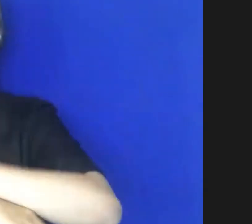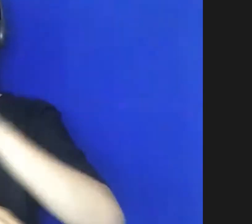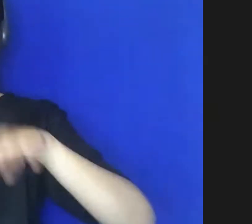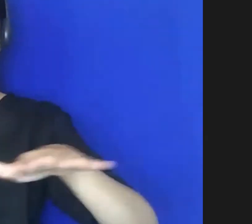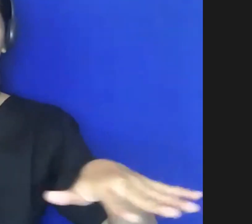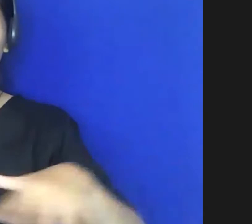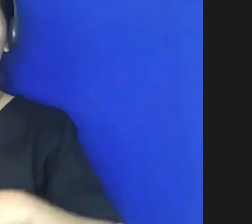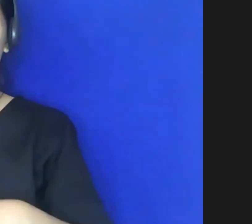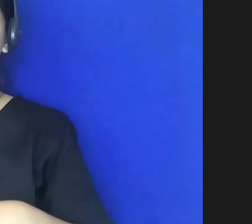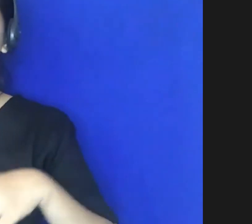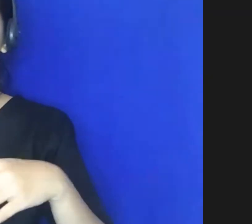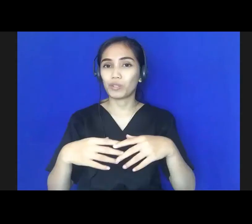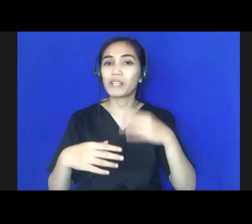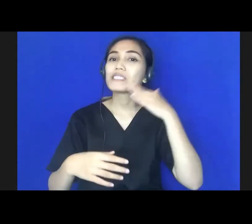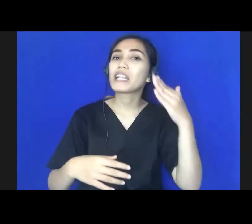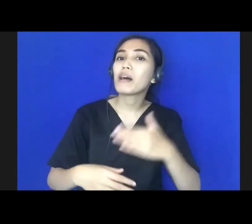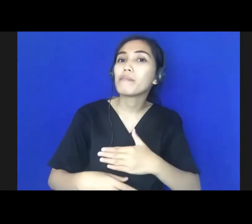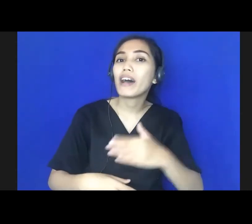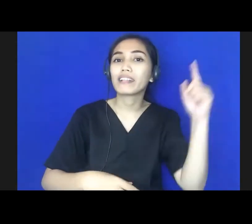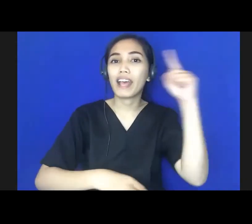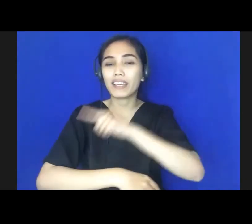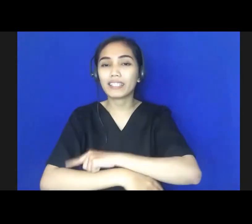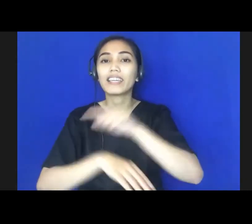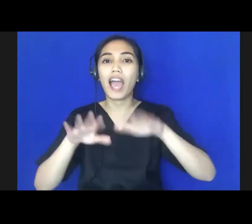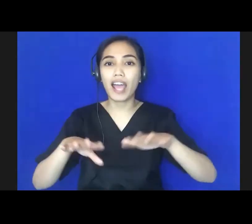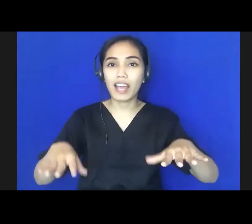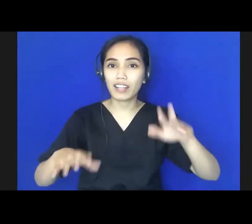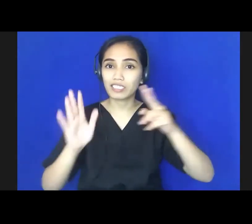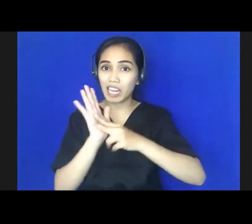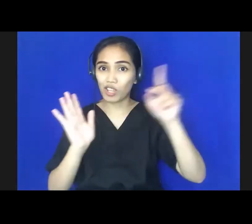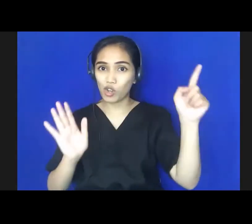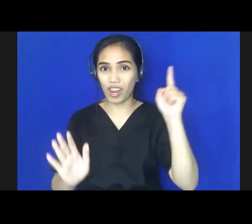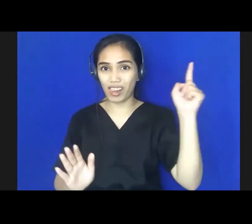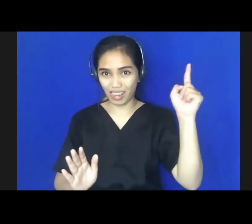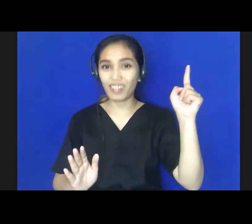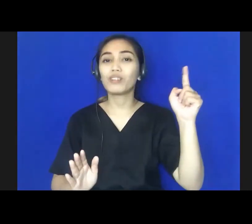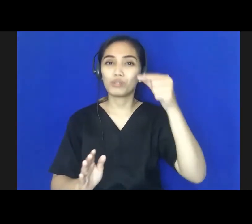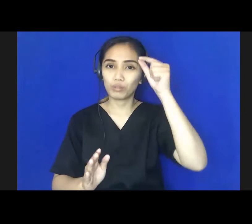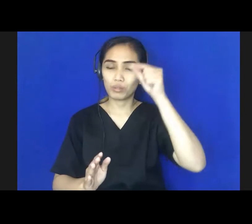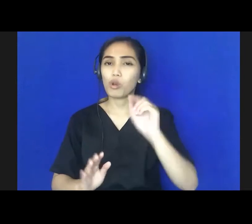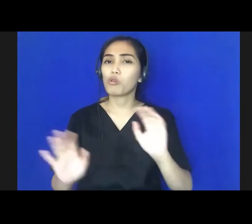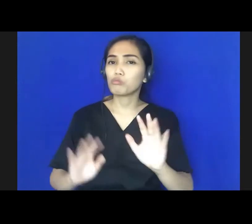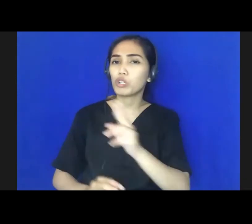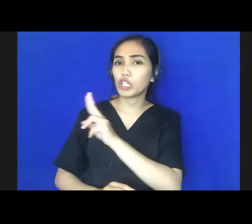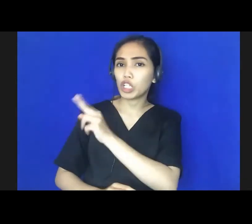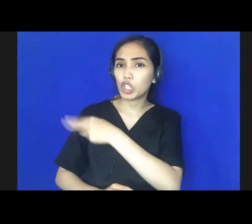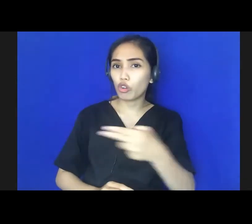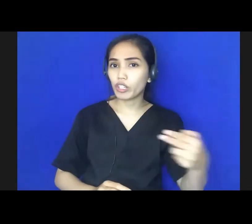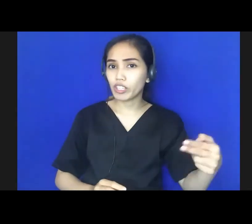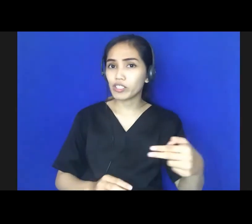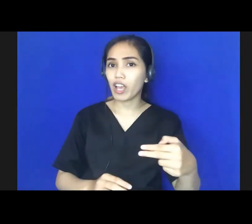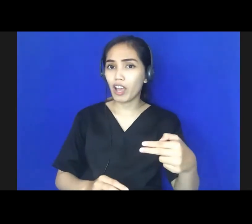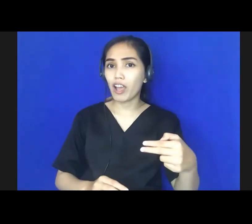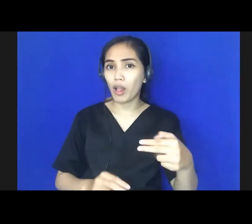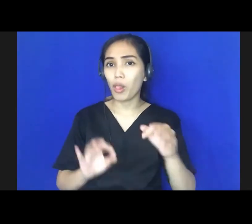tetap ingin mengucapkan selamat Hari Anak Nasional, bukan hanya untuk anak-anak Indonesia, tapi juga untuk kita semua yang hadir di sini, karena tentu